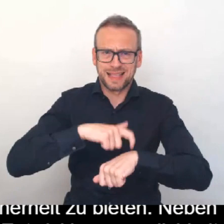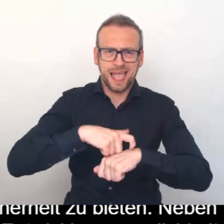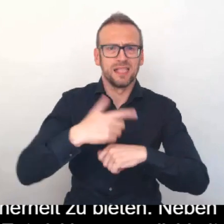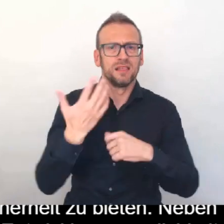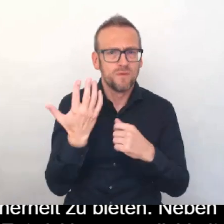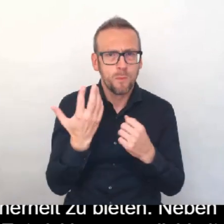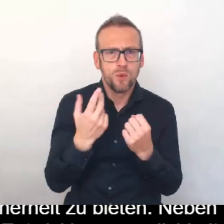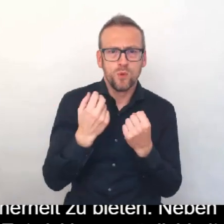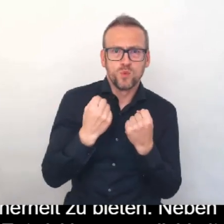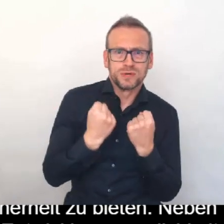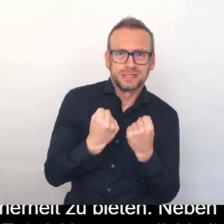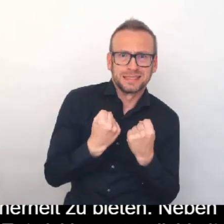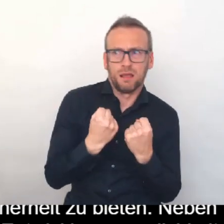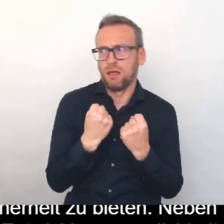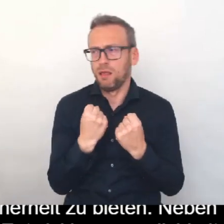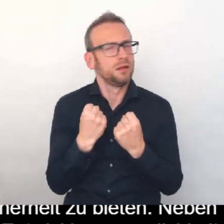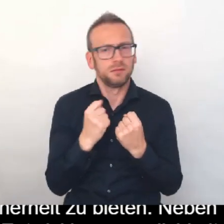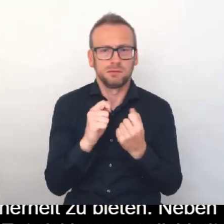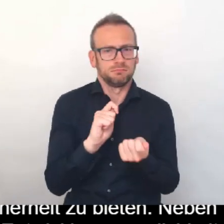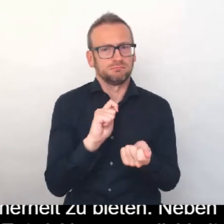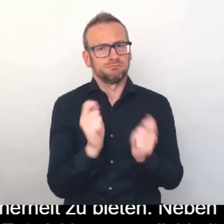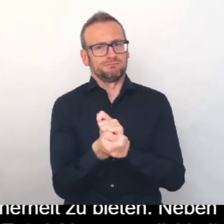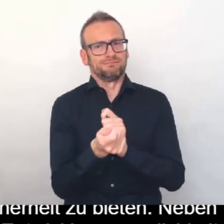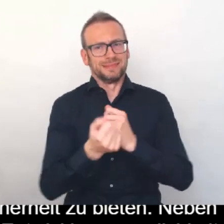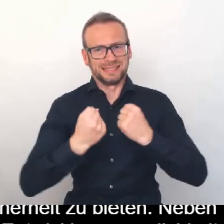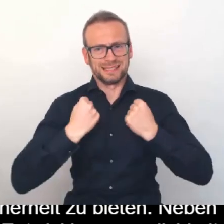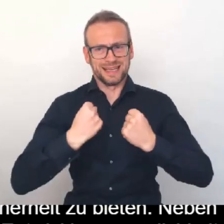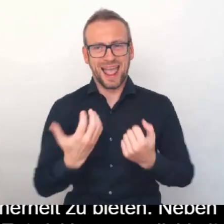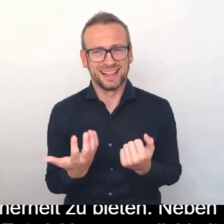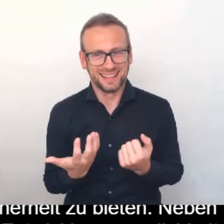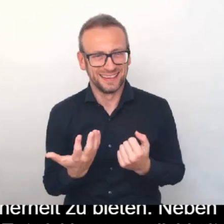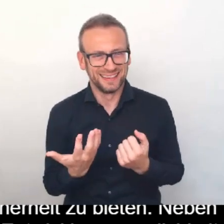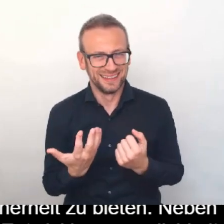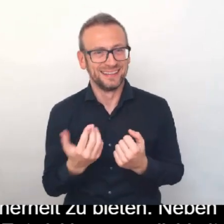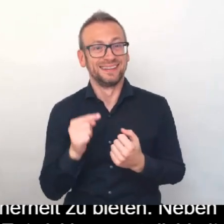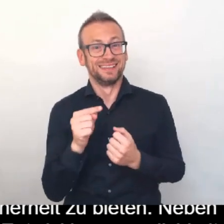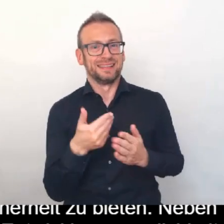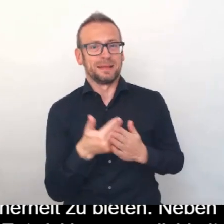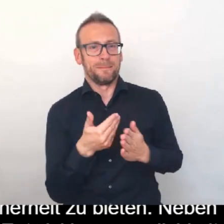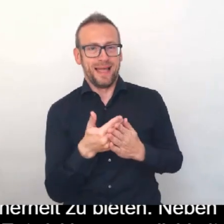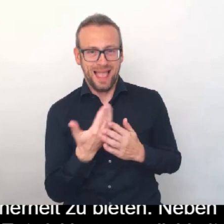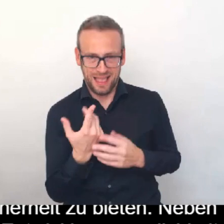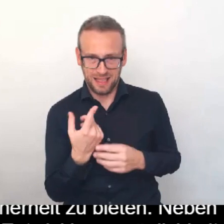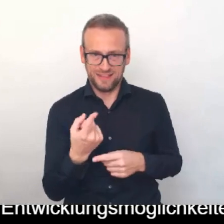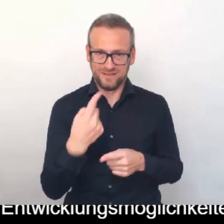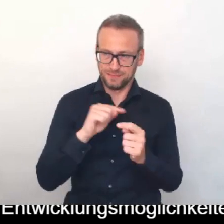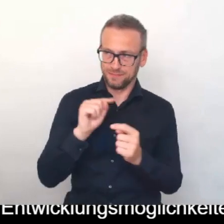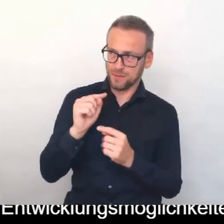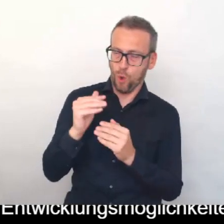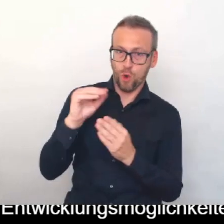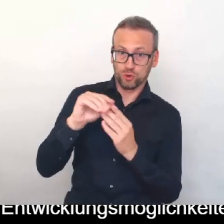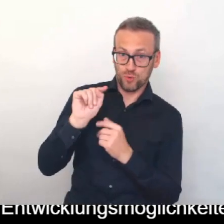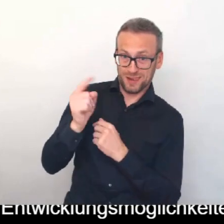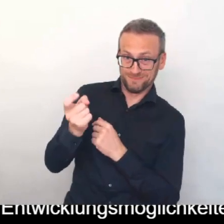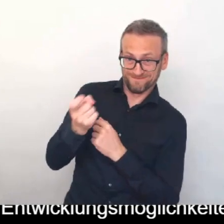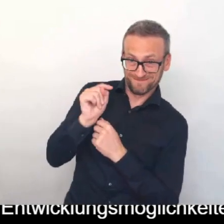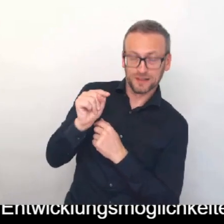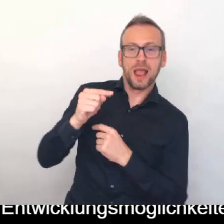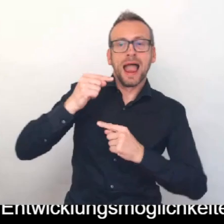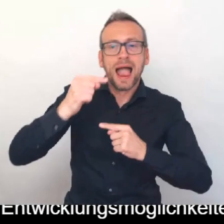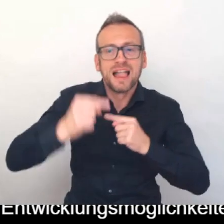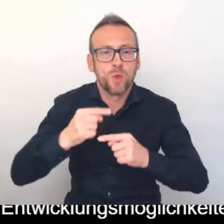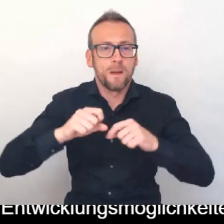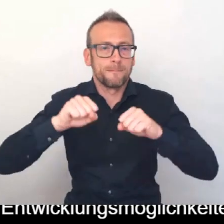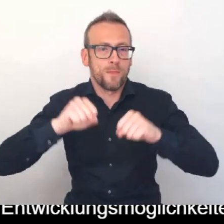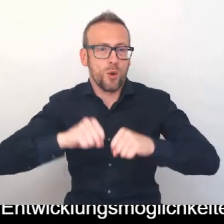forschungsstarker Bereich ist? Und dann zwei Fragen an Sie, Herr Herrmann. Der Ministerpräsident hat